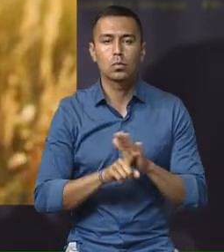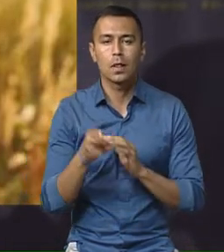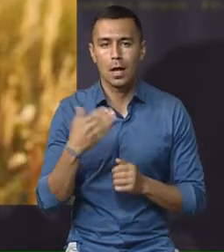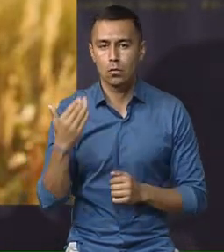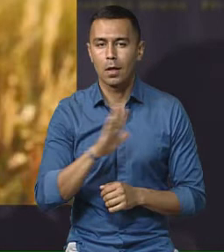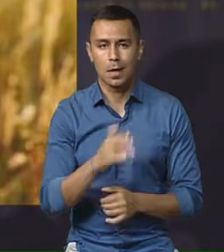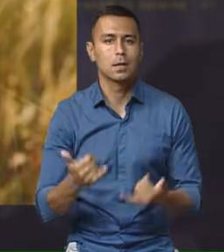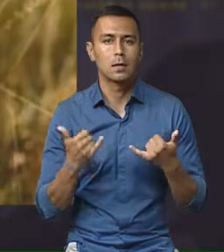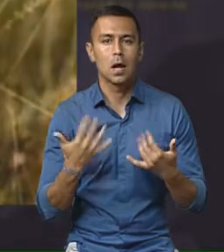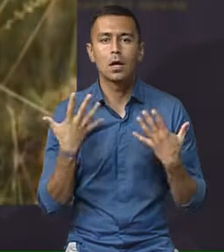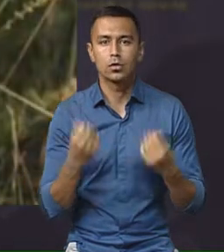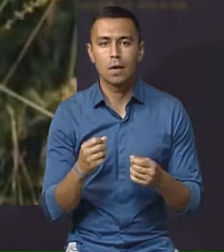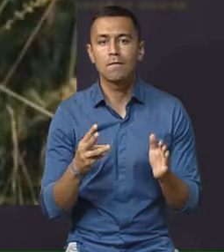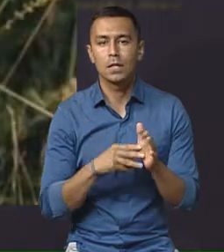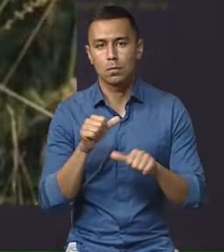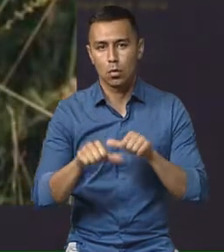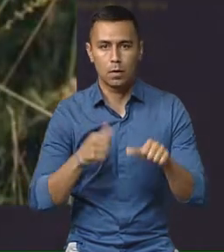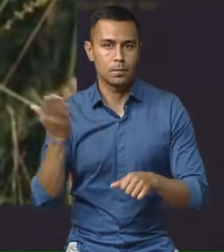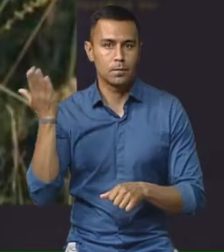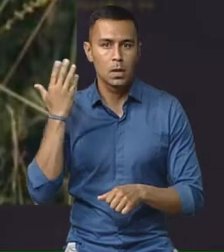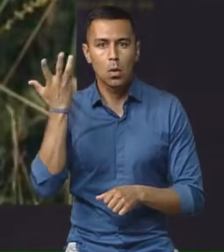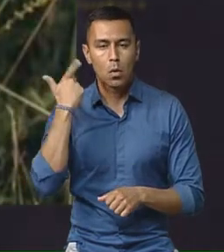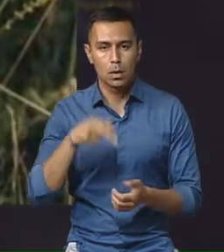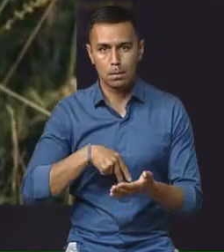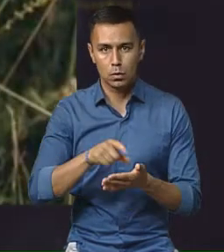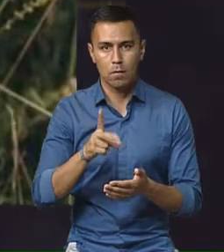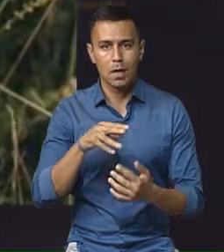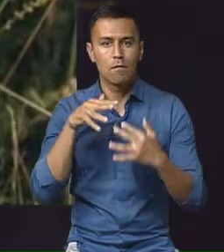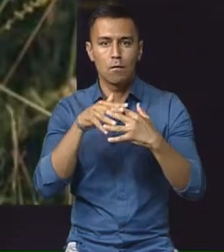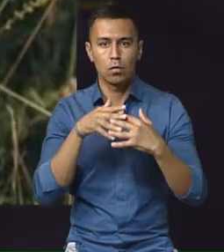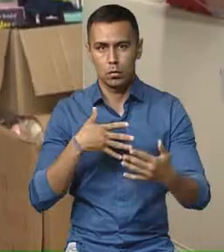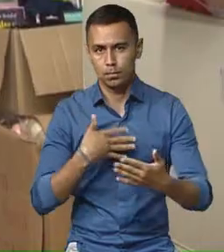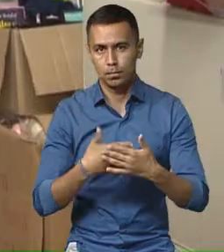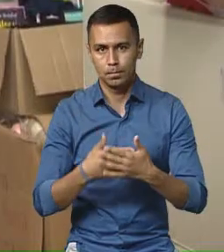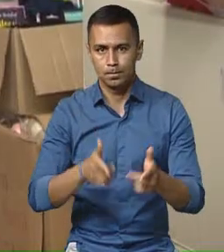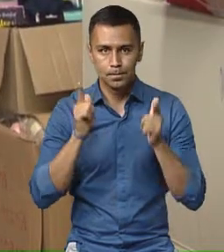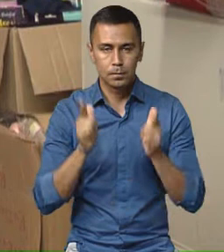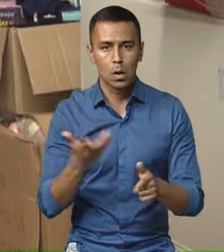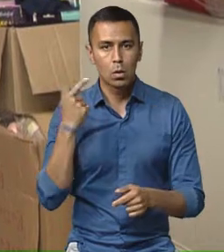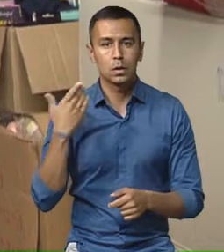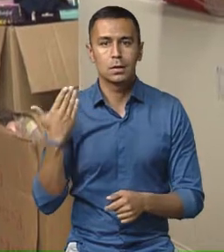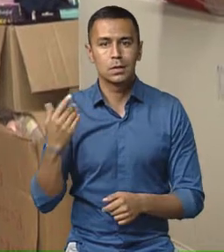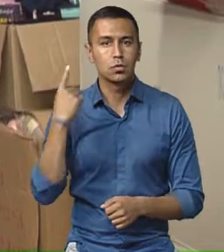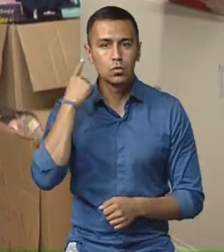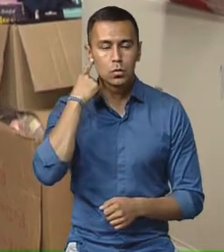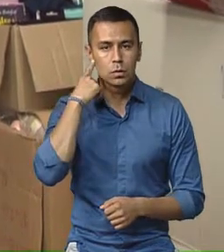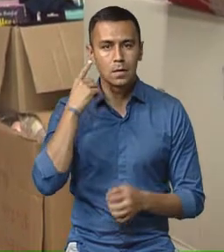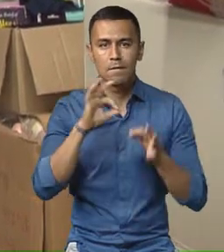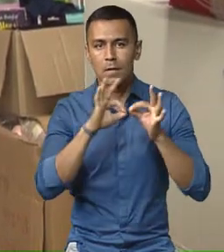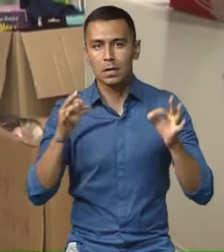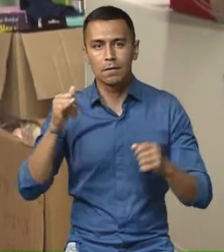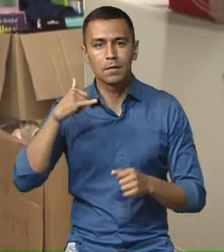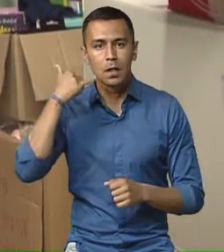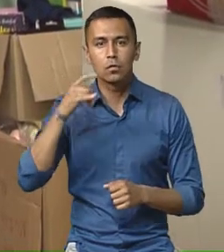нього не зараз, а ще 8 років тому, коли пішов на фронт добровольцем. Коли ти чуєш фразу в телефоні,